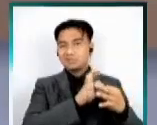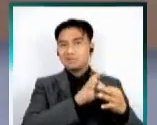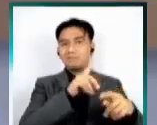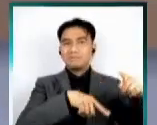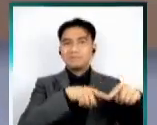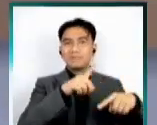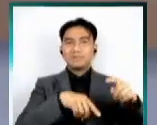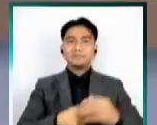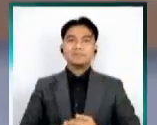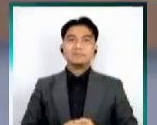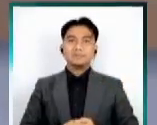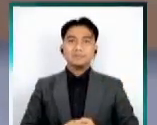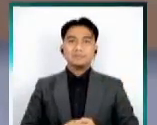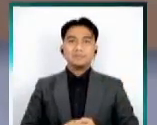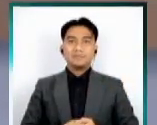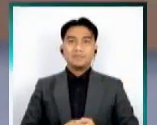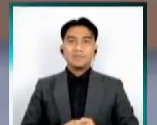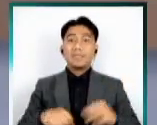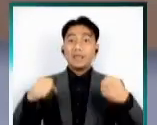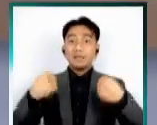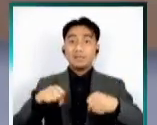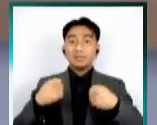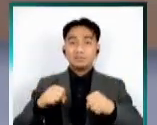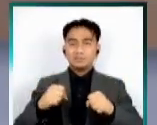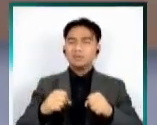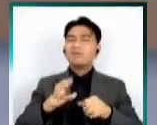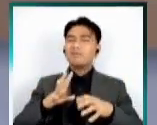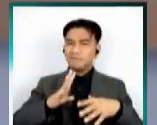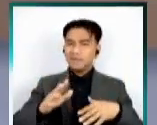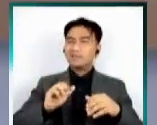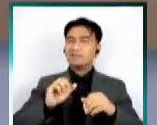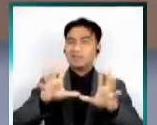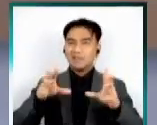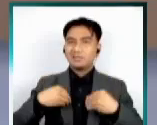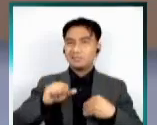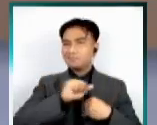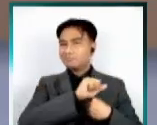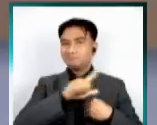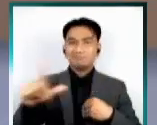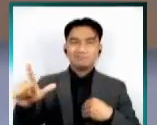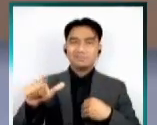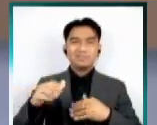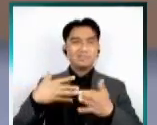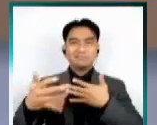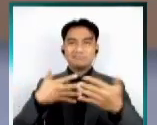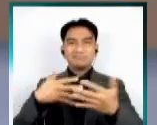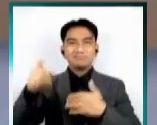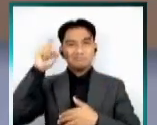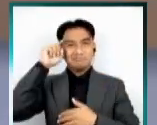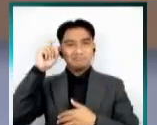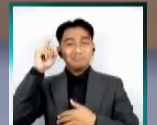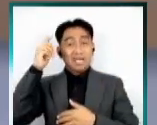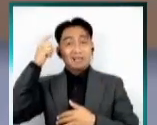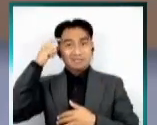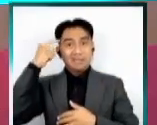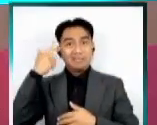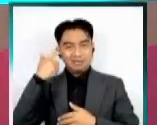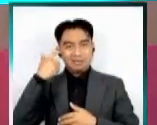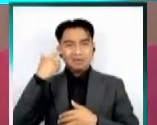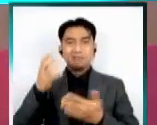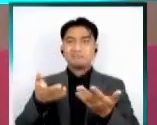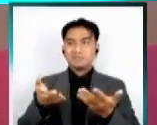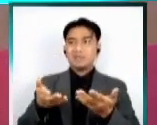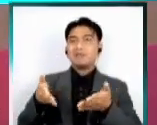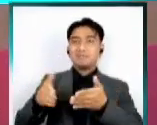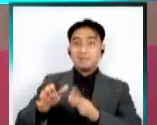Sports knows no gender, kaya naman ang mahilig sa kart racing ang isang babaeng edad 5, hindi siya pinigilan ng pamilya.